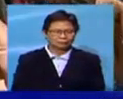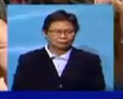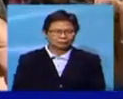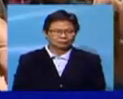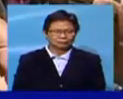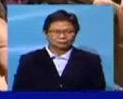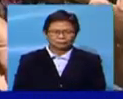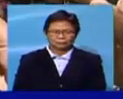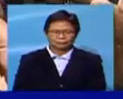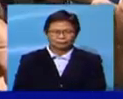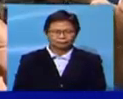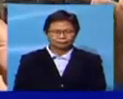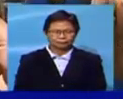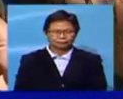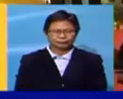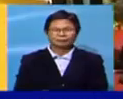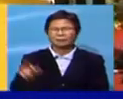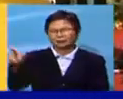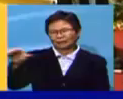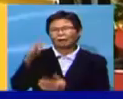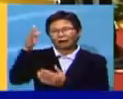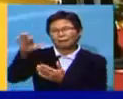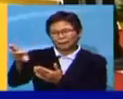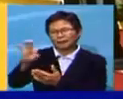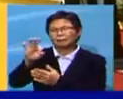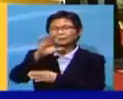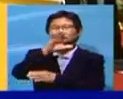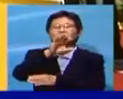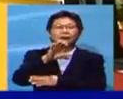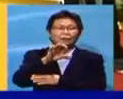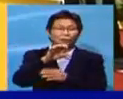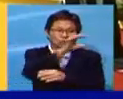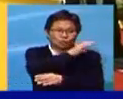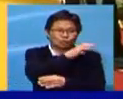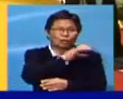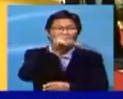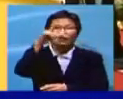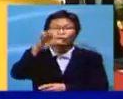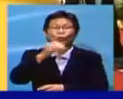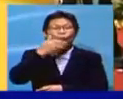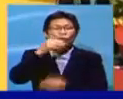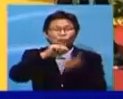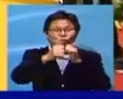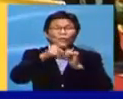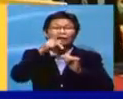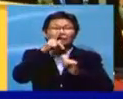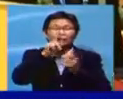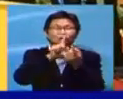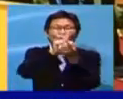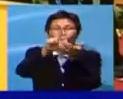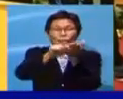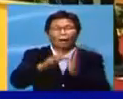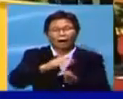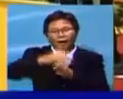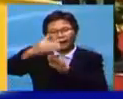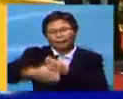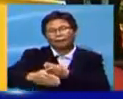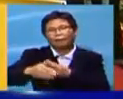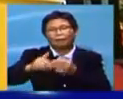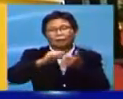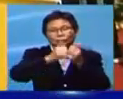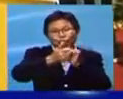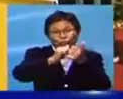semuaia sebagai ket exco belia dan sukan Kedah itu ditemui media selepas temas sukan sungai